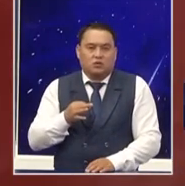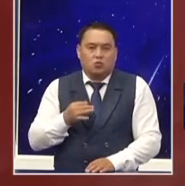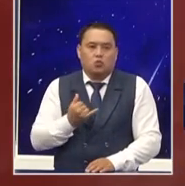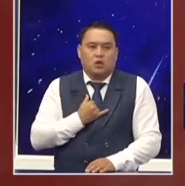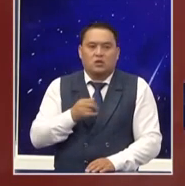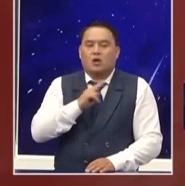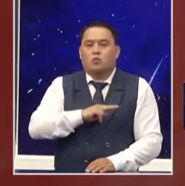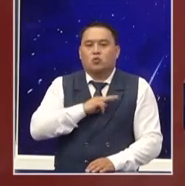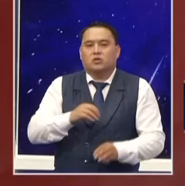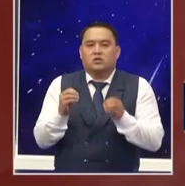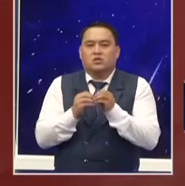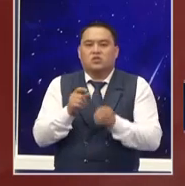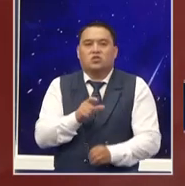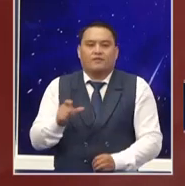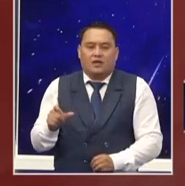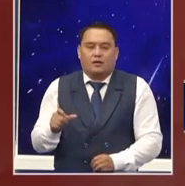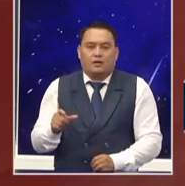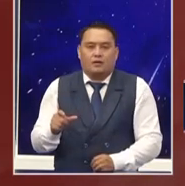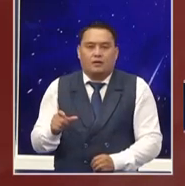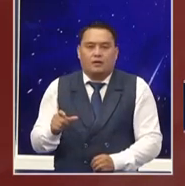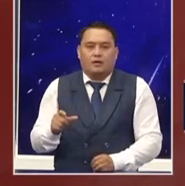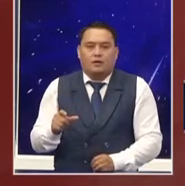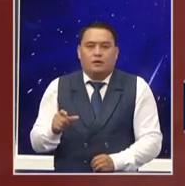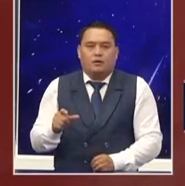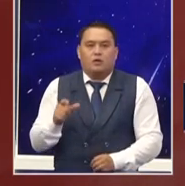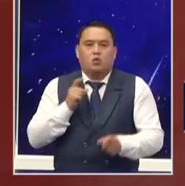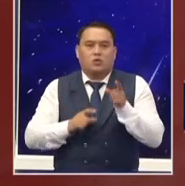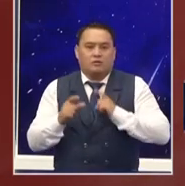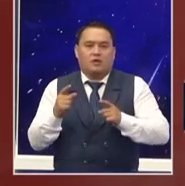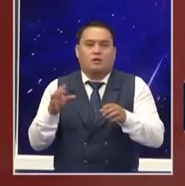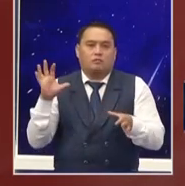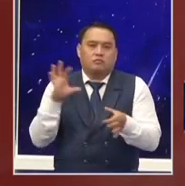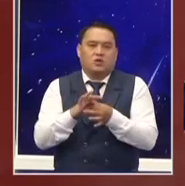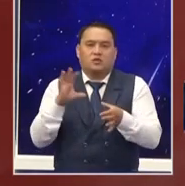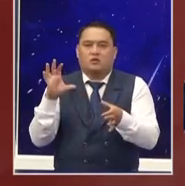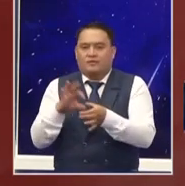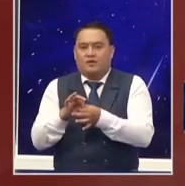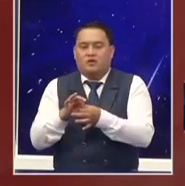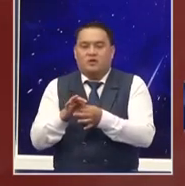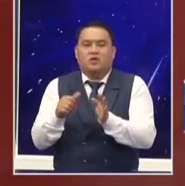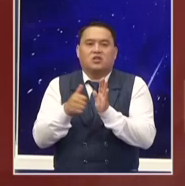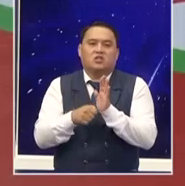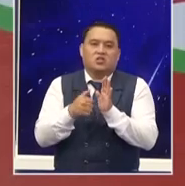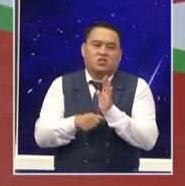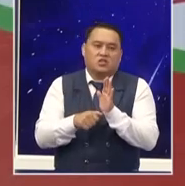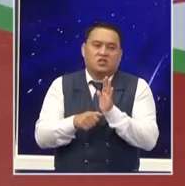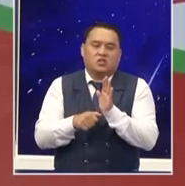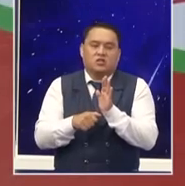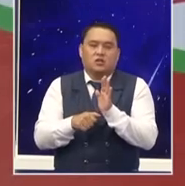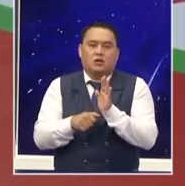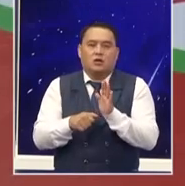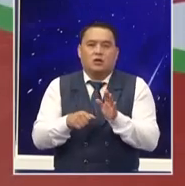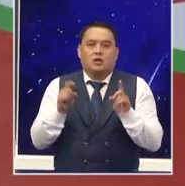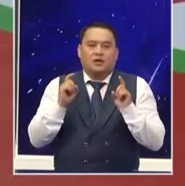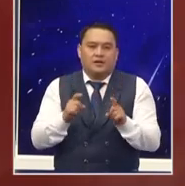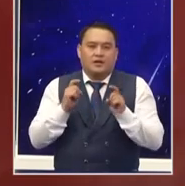уже 10 человек, и по универам уже подключаются волонтеры. Около 60. Мы будем